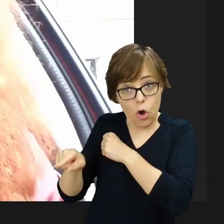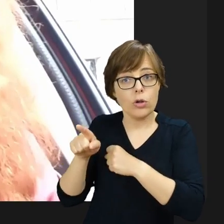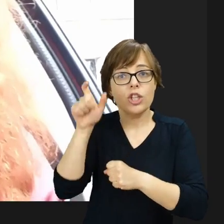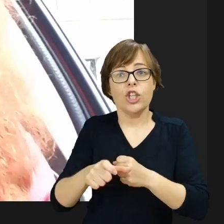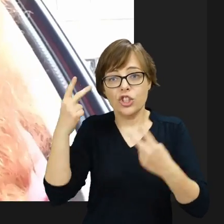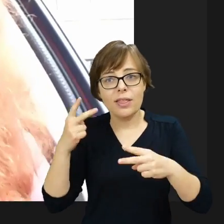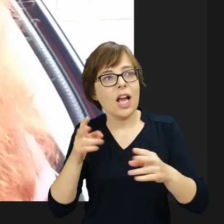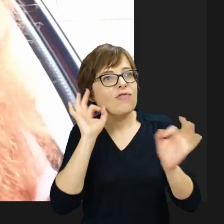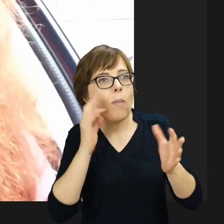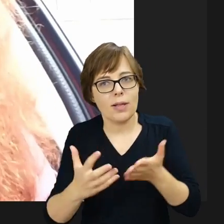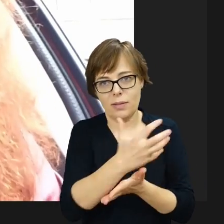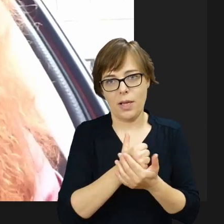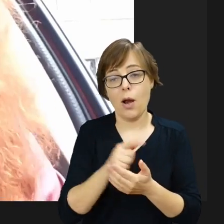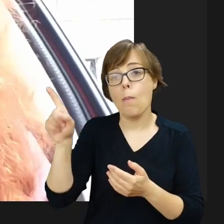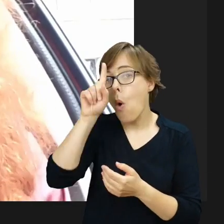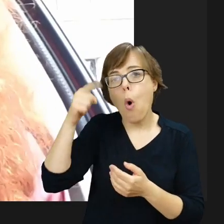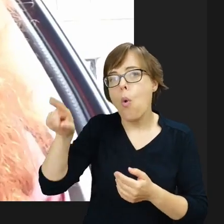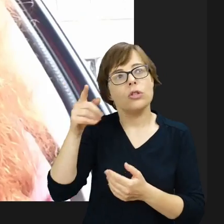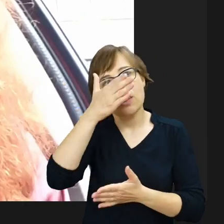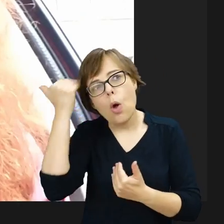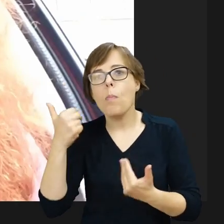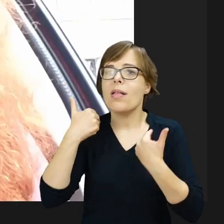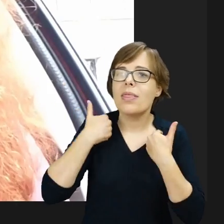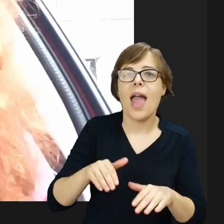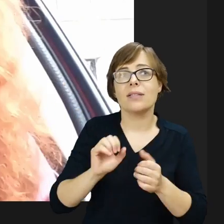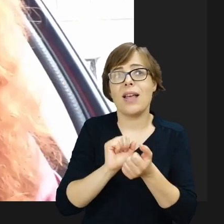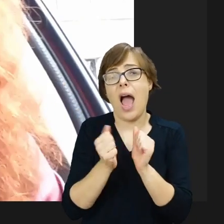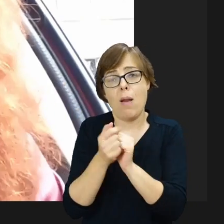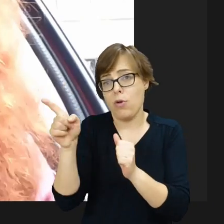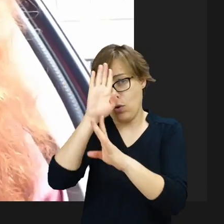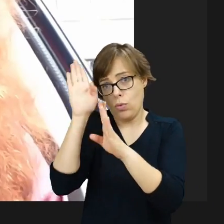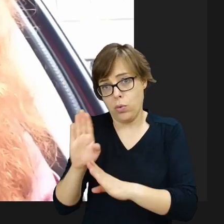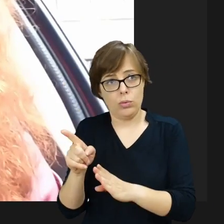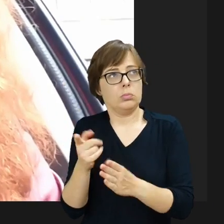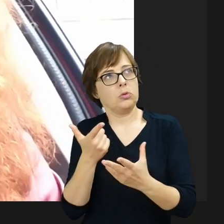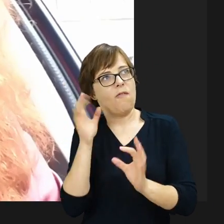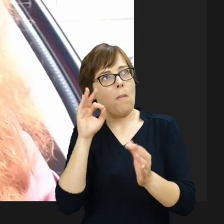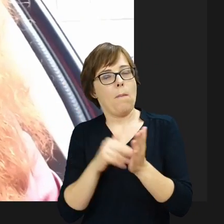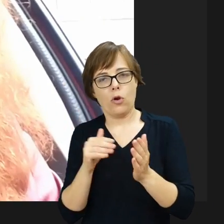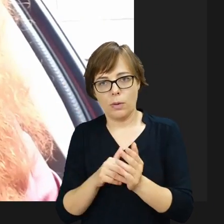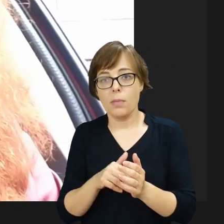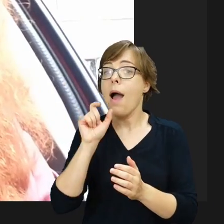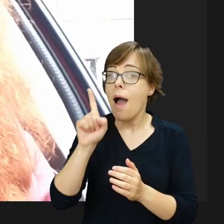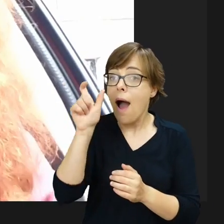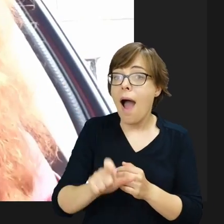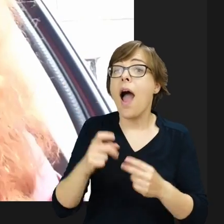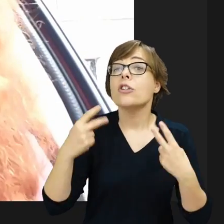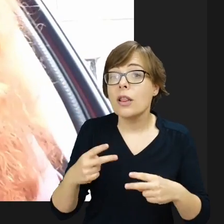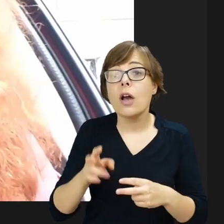umieją, nie chcą albo nie wpadnie im do głowy, żeby takiej informacji poszukiwać. Natomiast dziennikarz jest od tego,